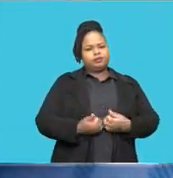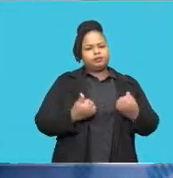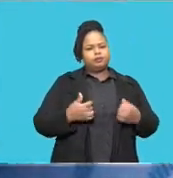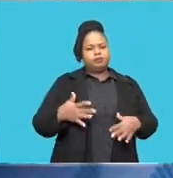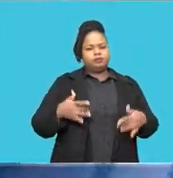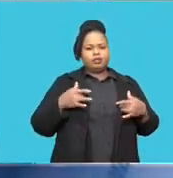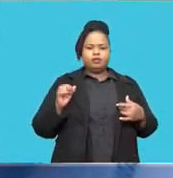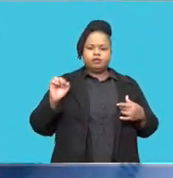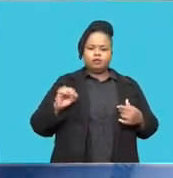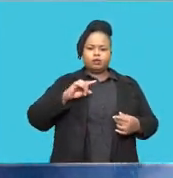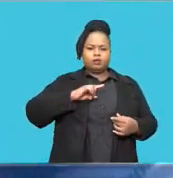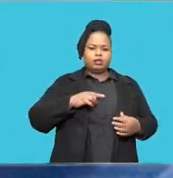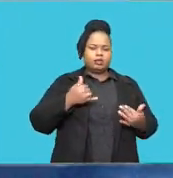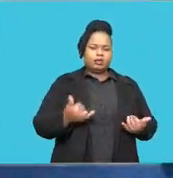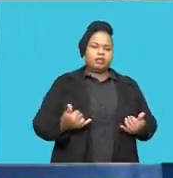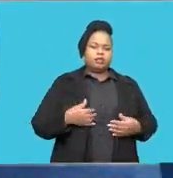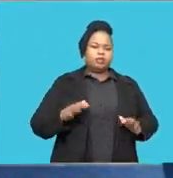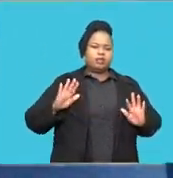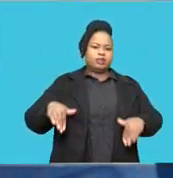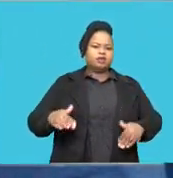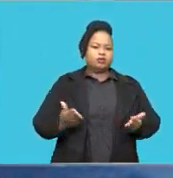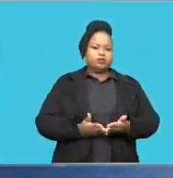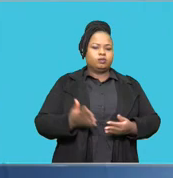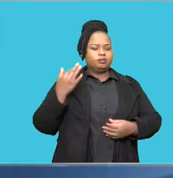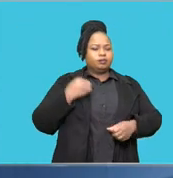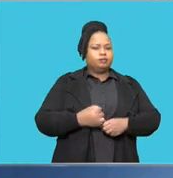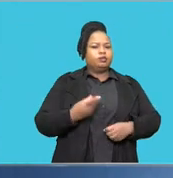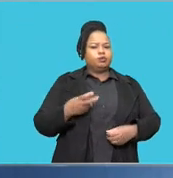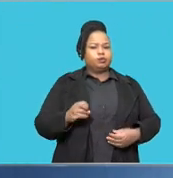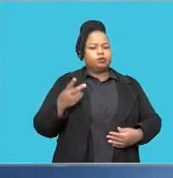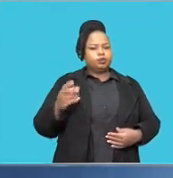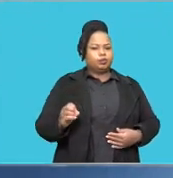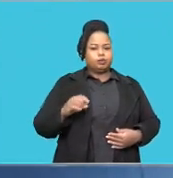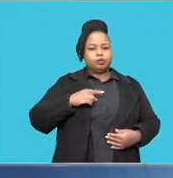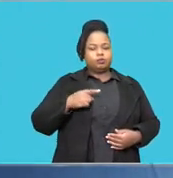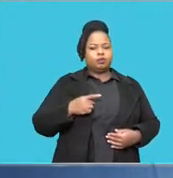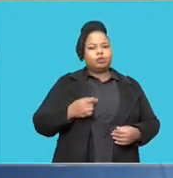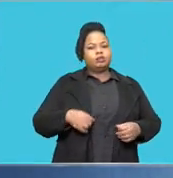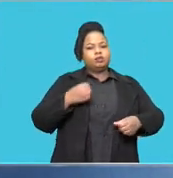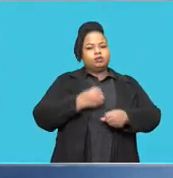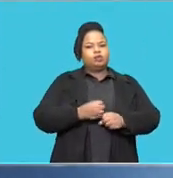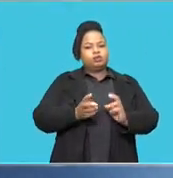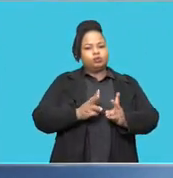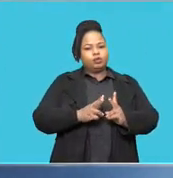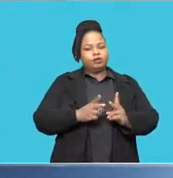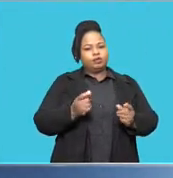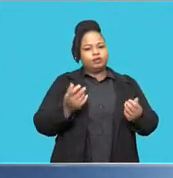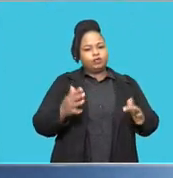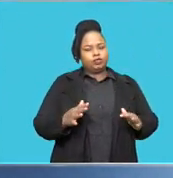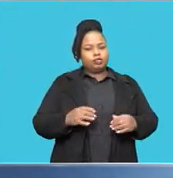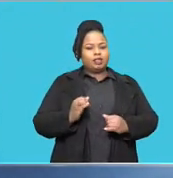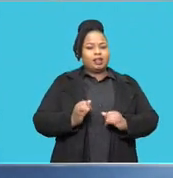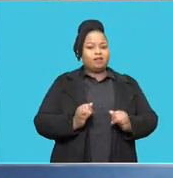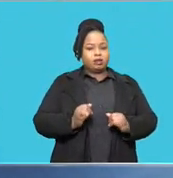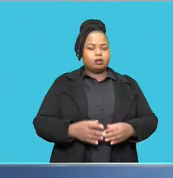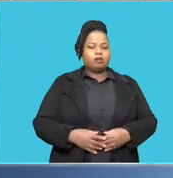beliqhiyazana njengoba ethe waphela eyeka isikolo ngonyaka ka-2020 esenza ibanga leshumi elinanye.